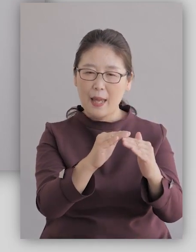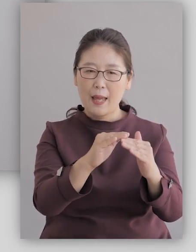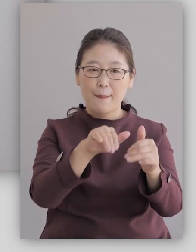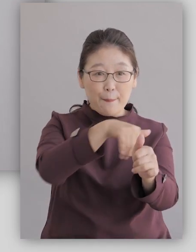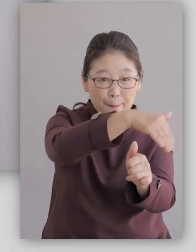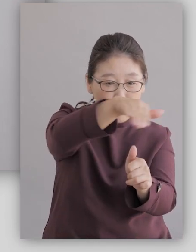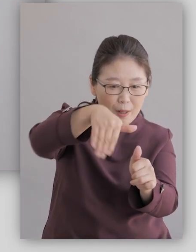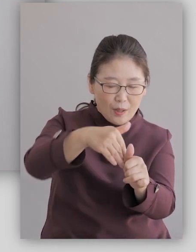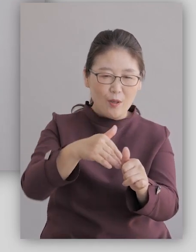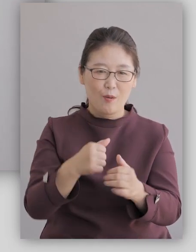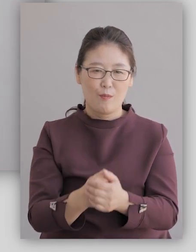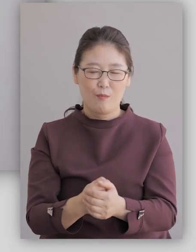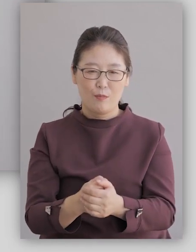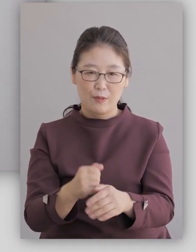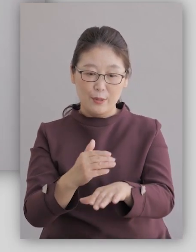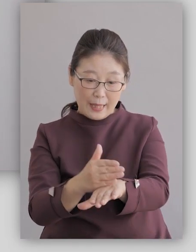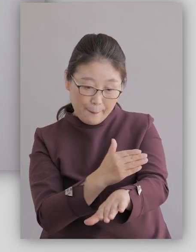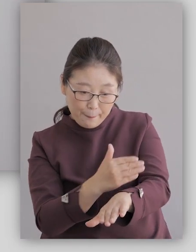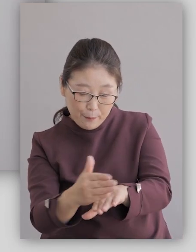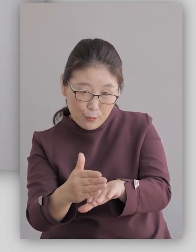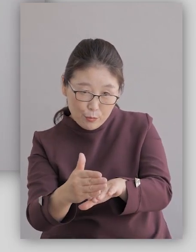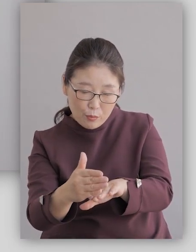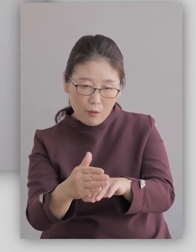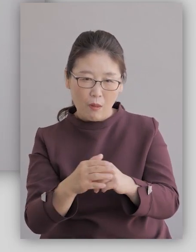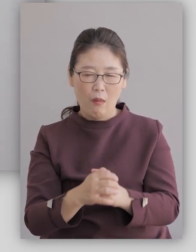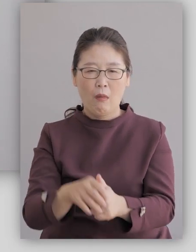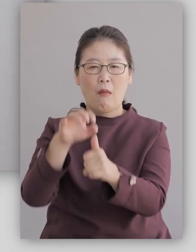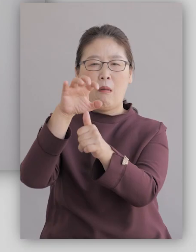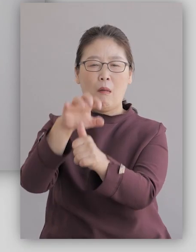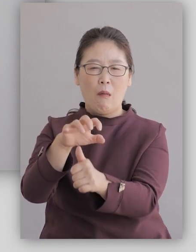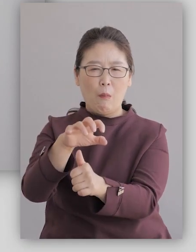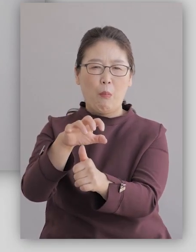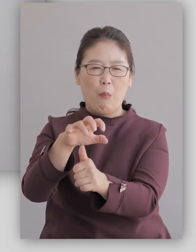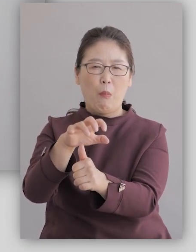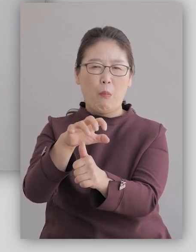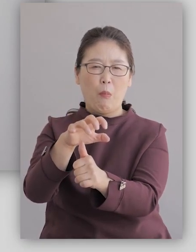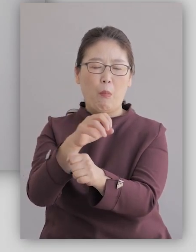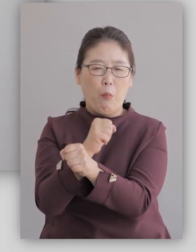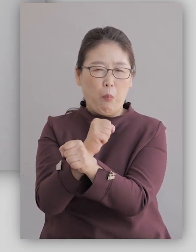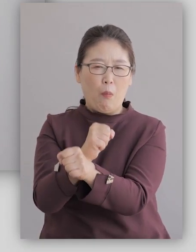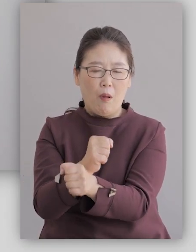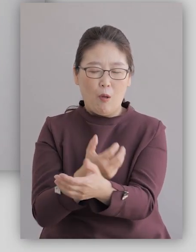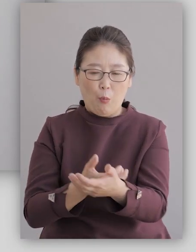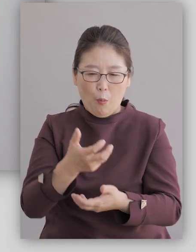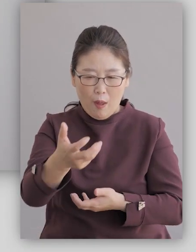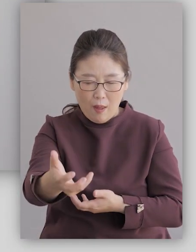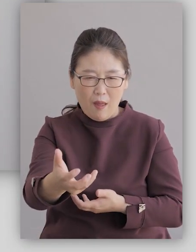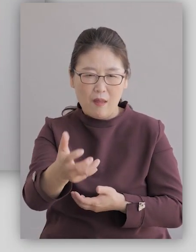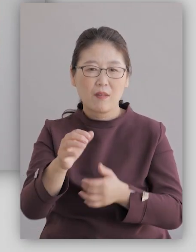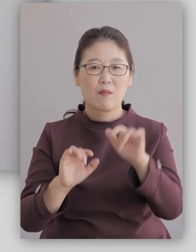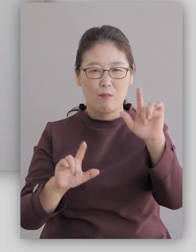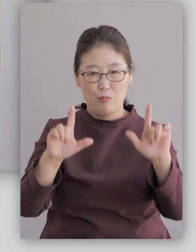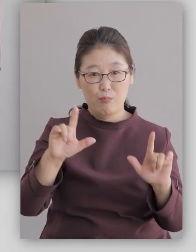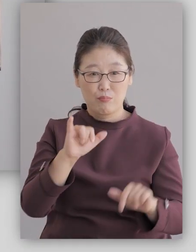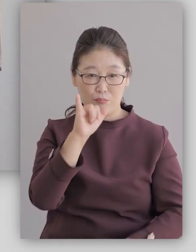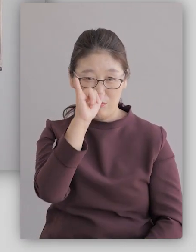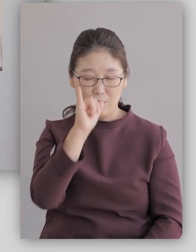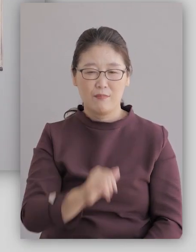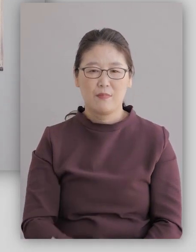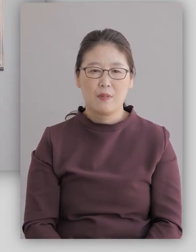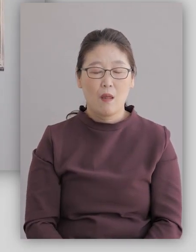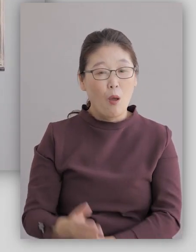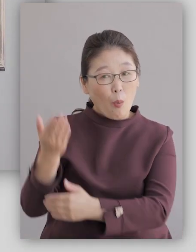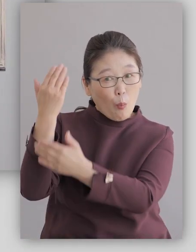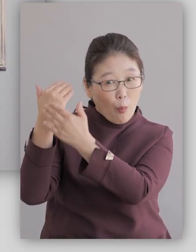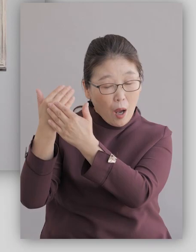북측과 남측의 포로를 교환하는 이런 작품들을 만나보실 수가 있습니다. 당대의